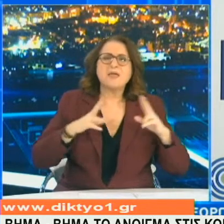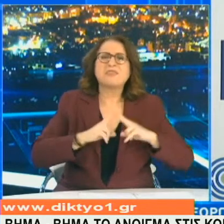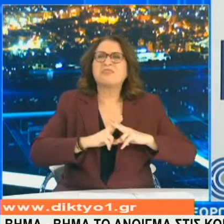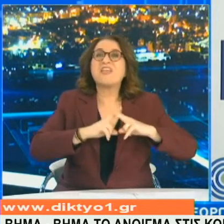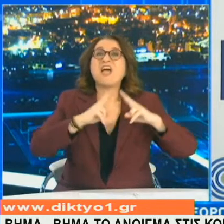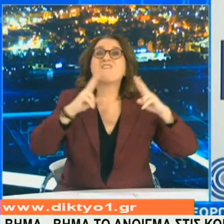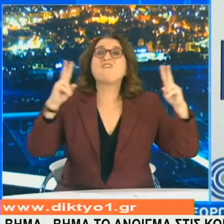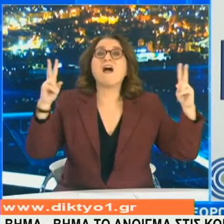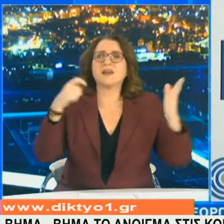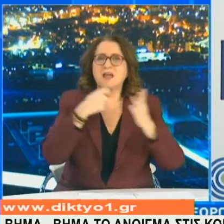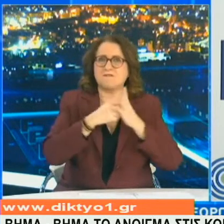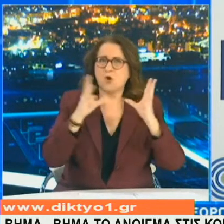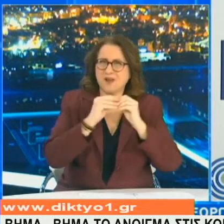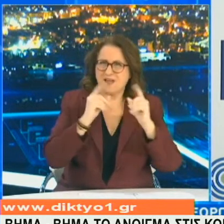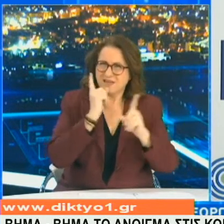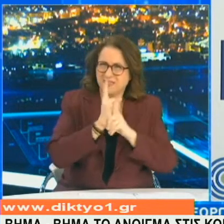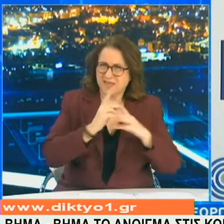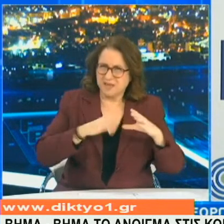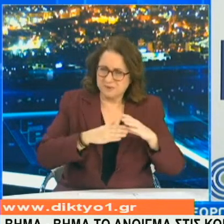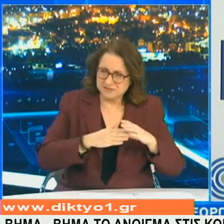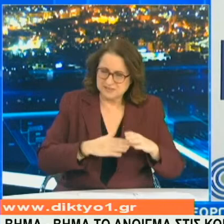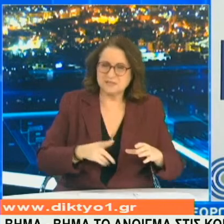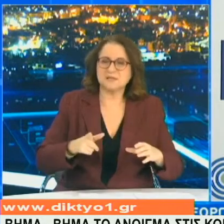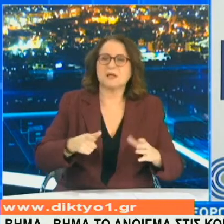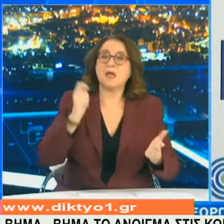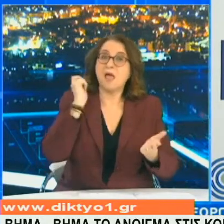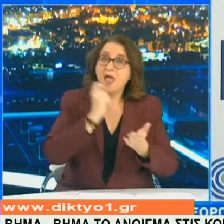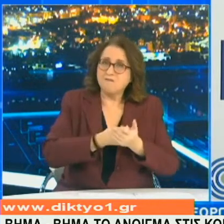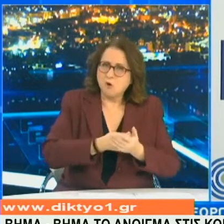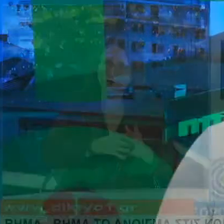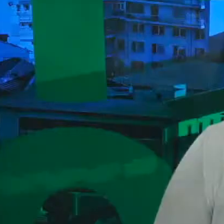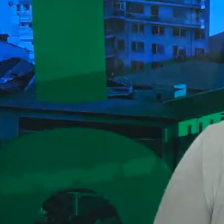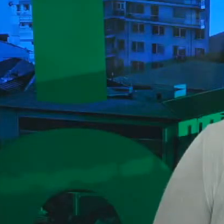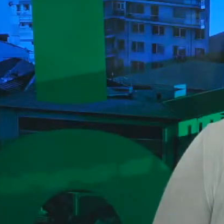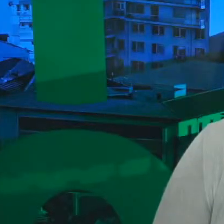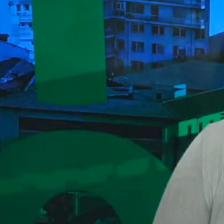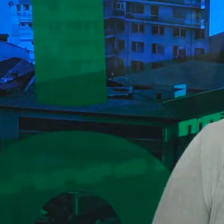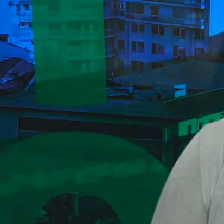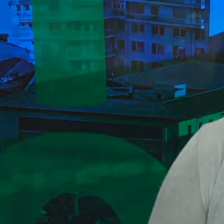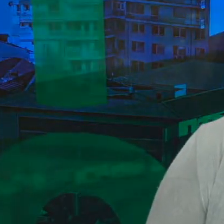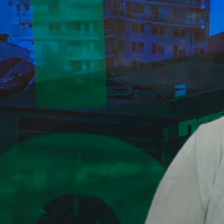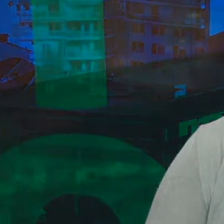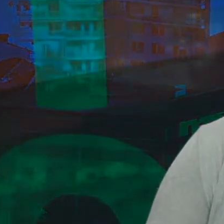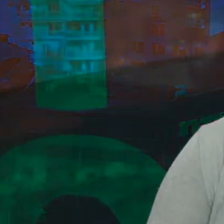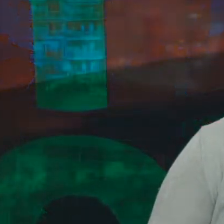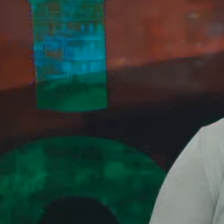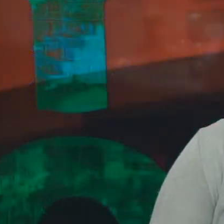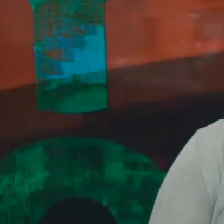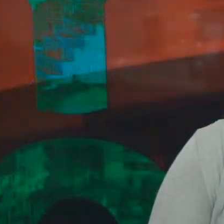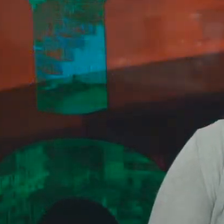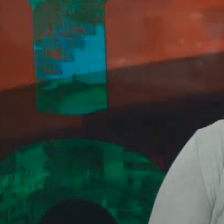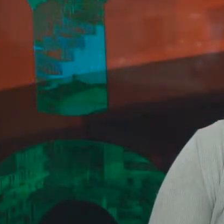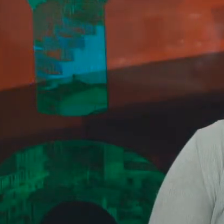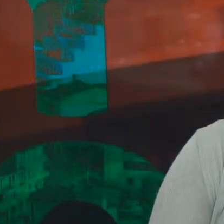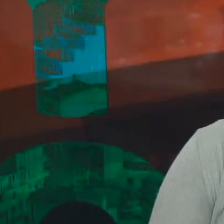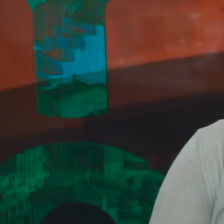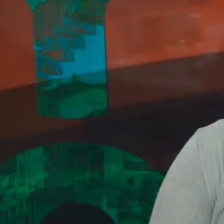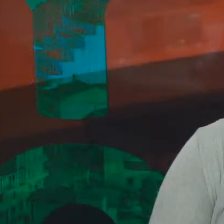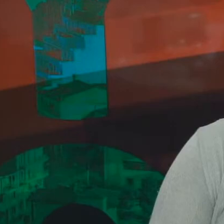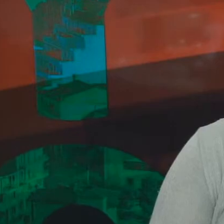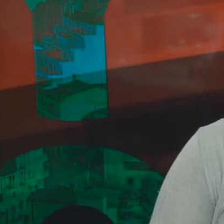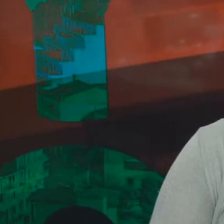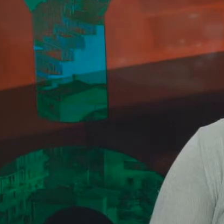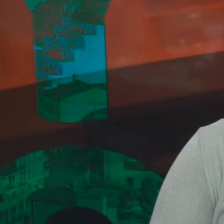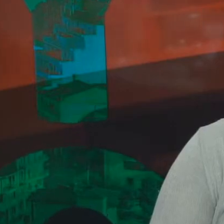Εργασίας και οι Περιφερειακές Ελεγκτικές Υπηρεσίες. Να αλλάξουμε θέμα, κυρίες και κύριοι. Στη τηλεφωνική μας γραμμή